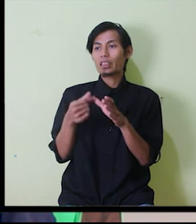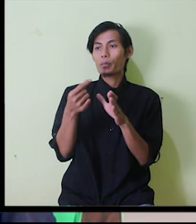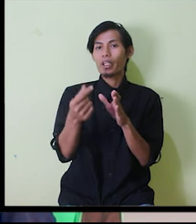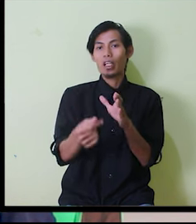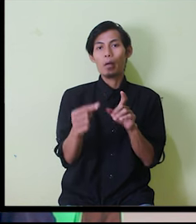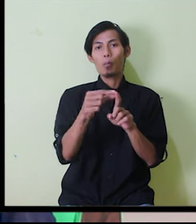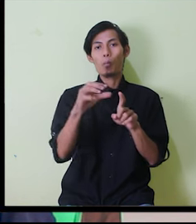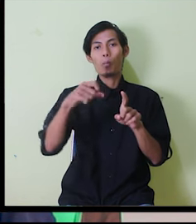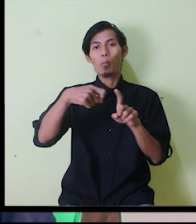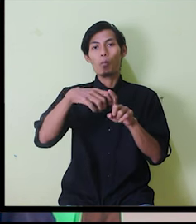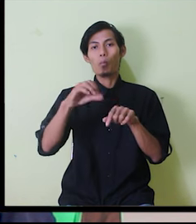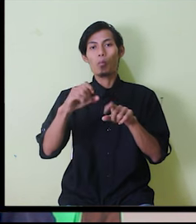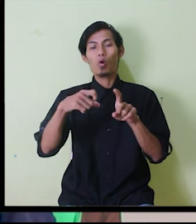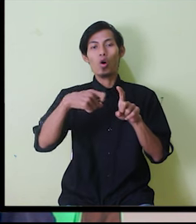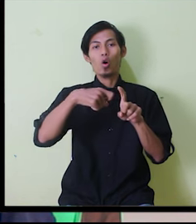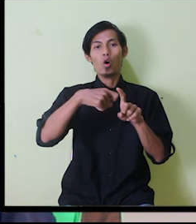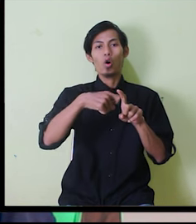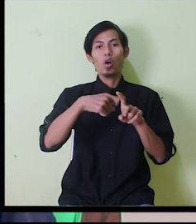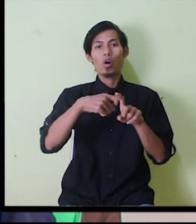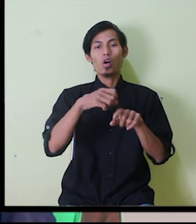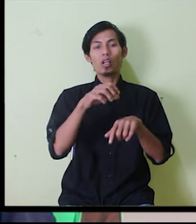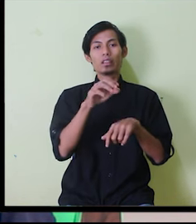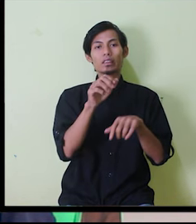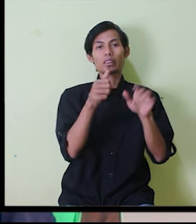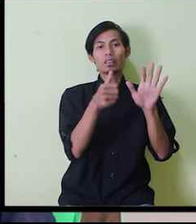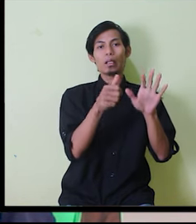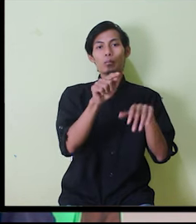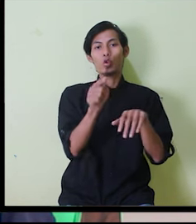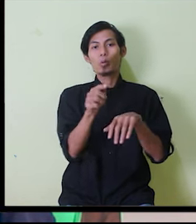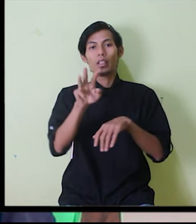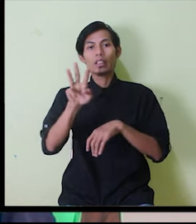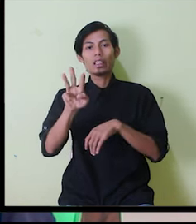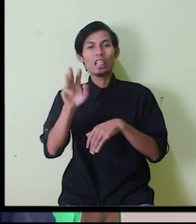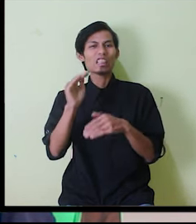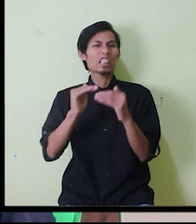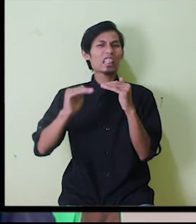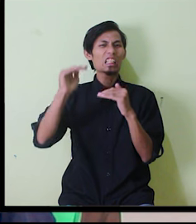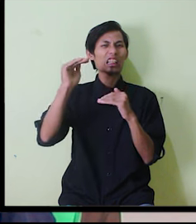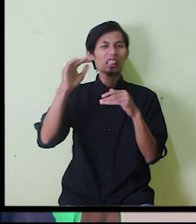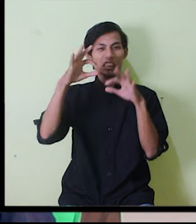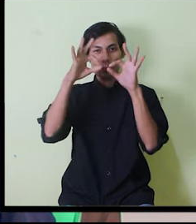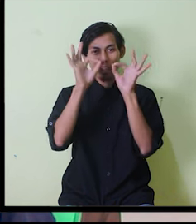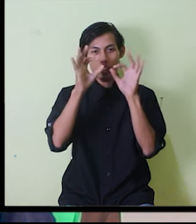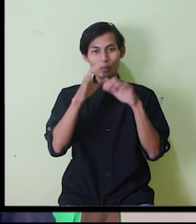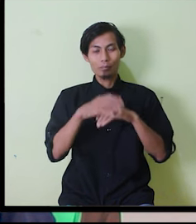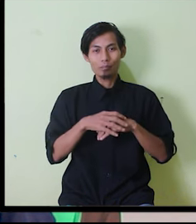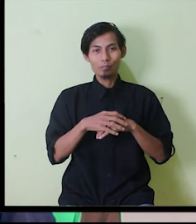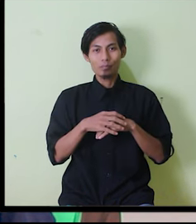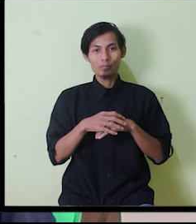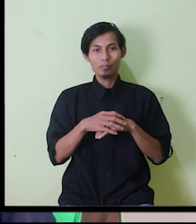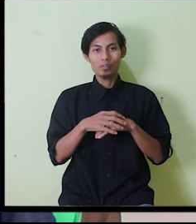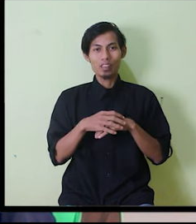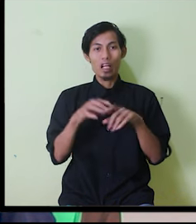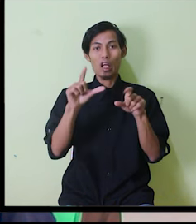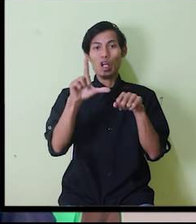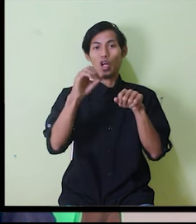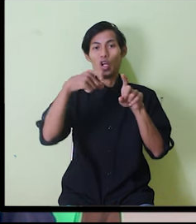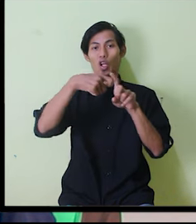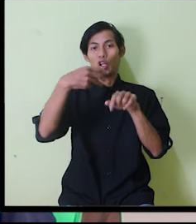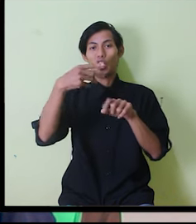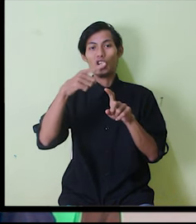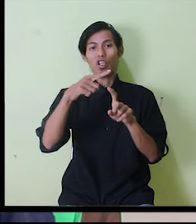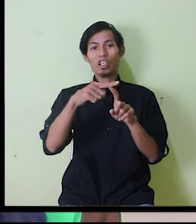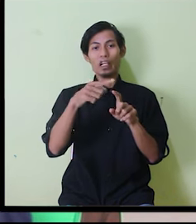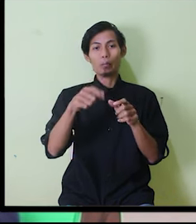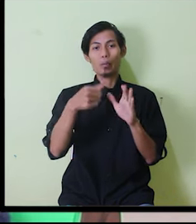pokoknya sekitar 43, sekian persen itu tertinggi sekecamatan ininggaran padahal untuk loket pembayaran online ini baru diunching